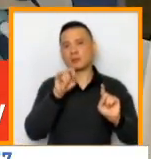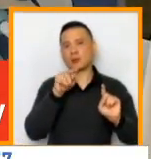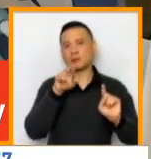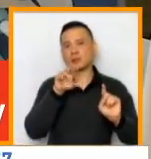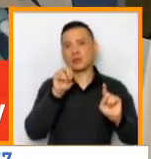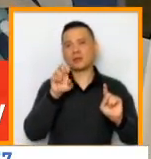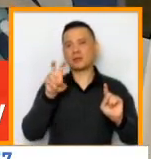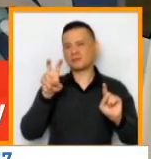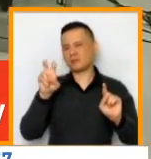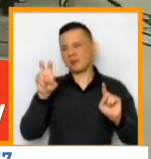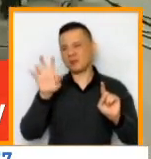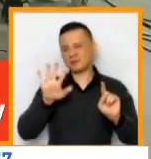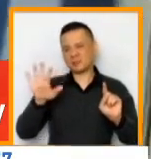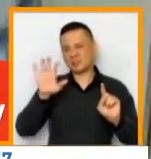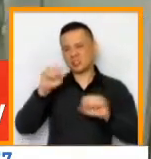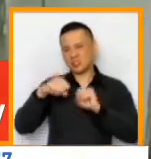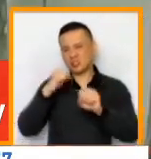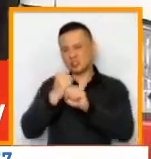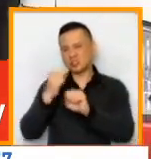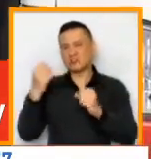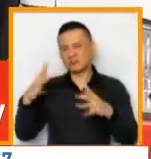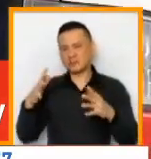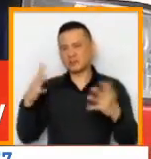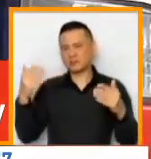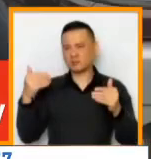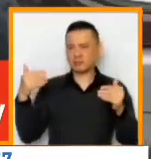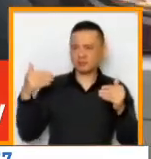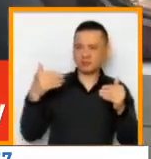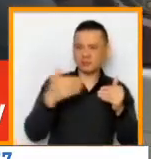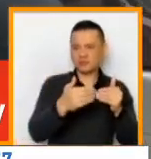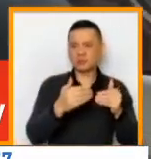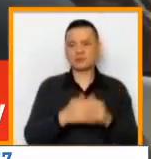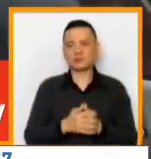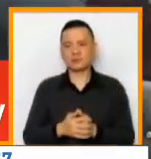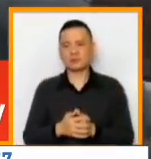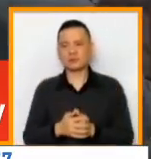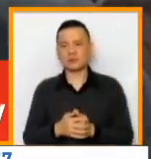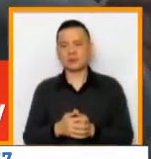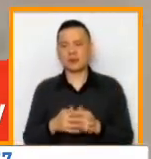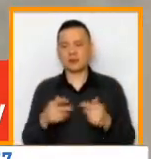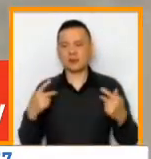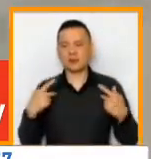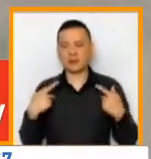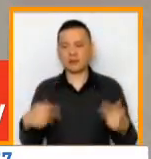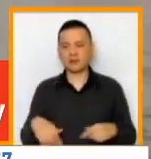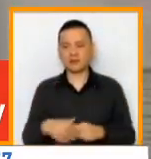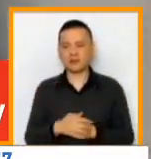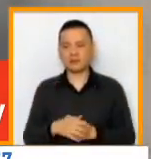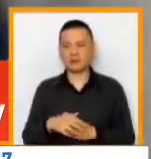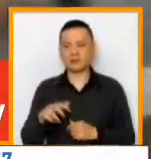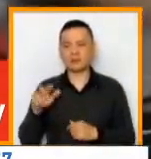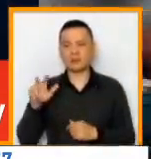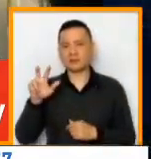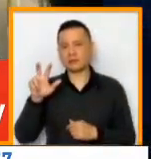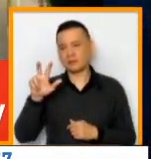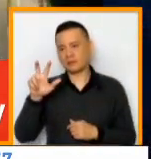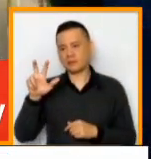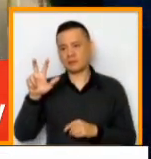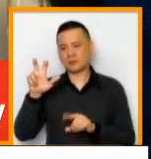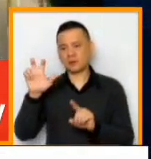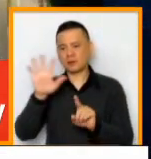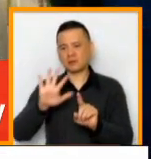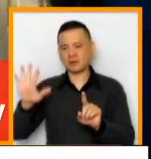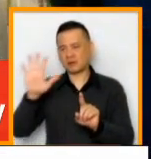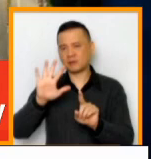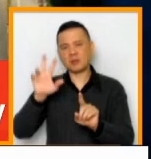weekend ay nagliwanag ang grounds ng Pinaglabanan Shrine gamit ang nasa 3,380 na solar-powered lights ay binuo